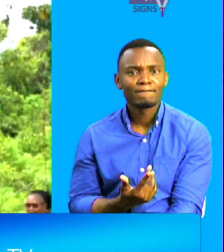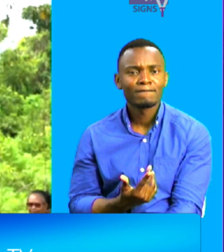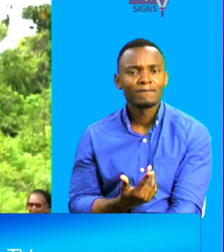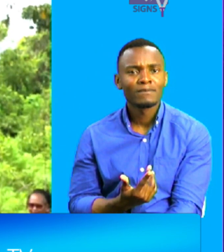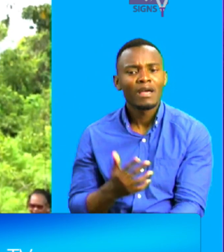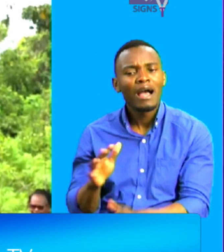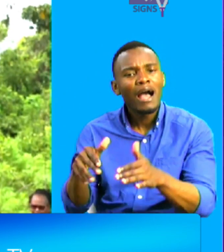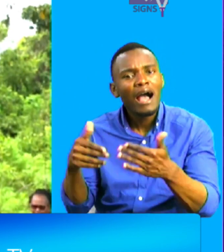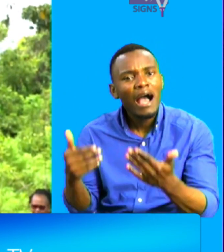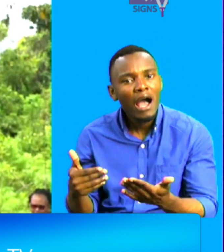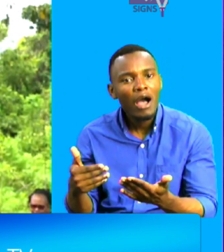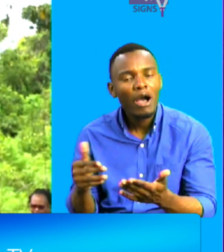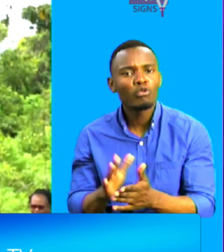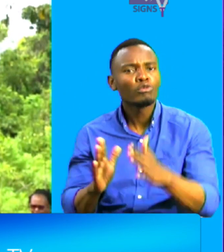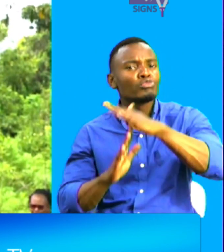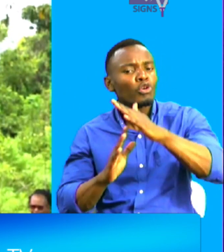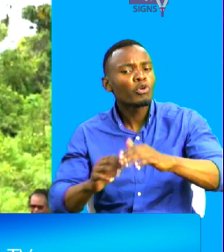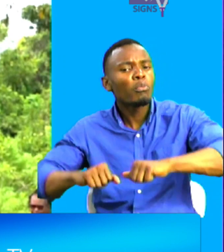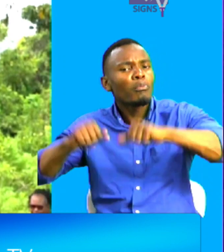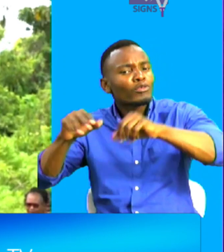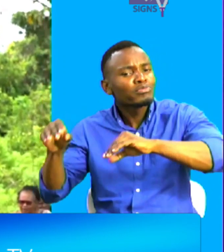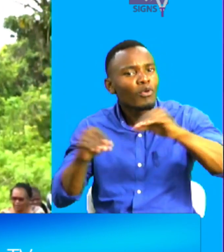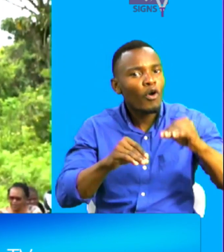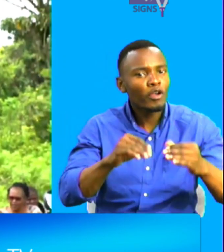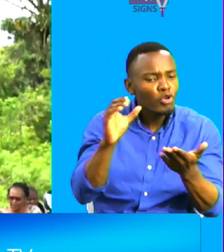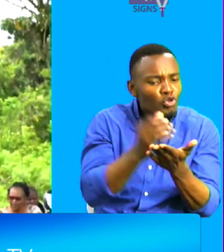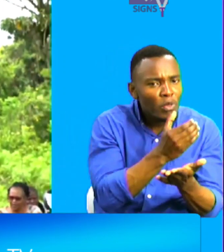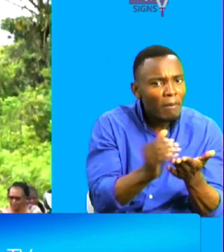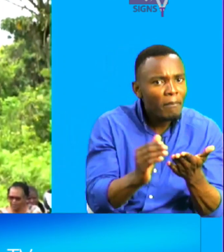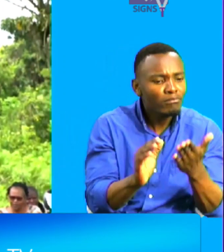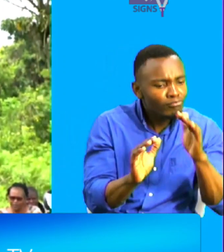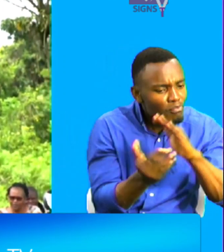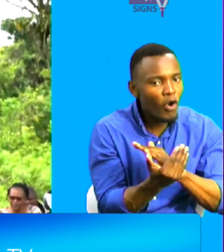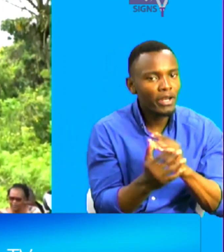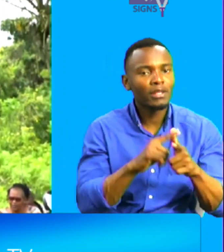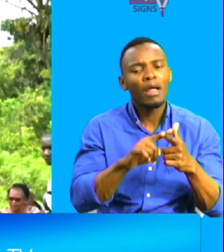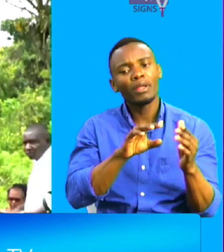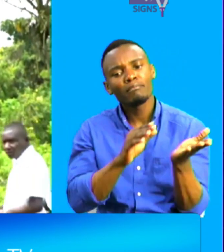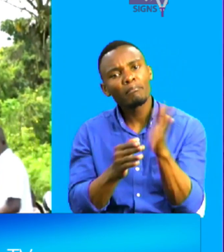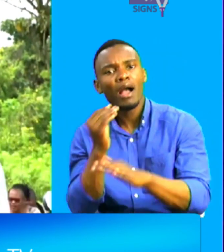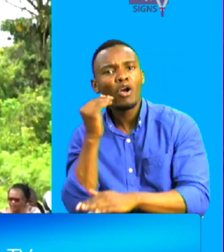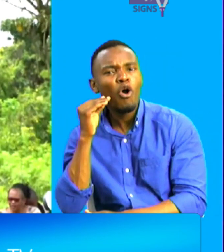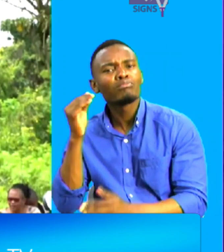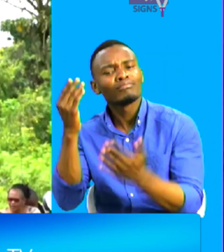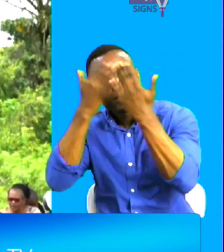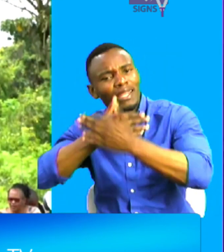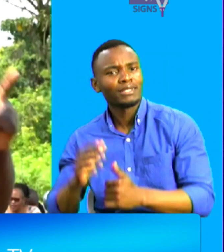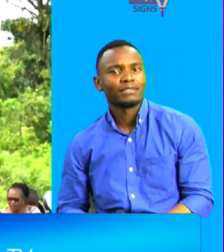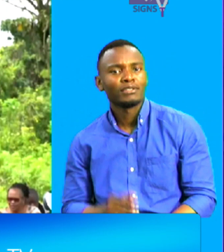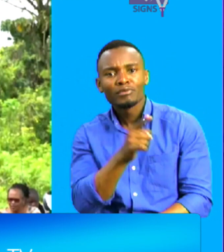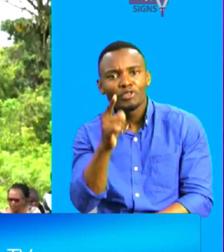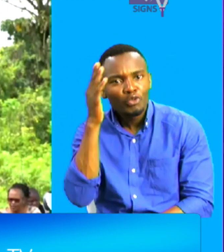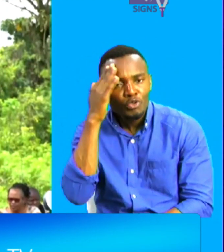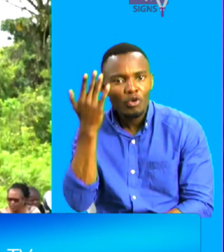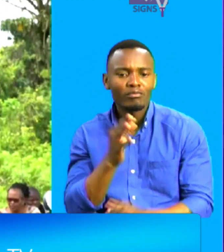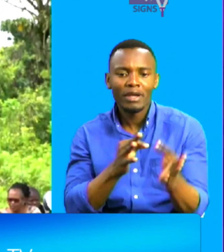Inakuaje mkubwa wa polisi anaenda kwa bar asubuhi na mapema na anatoka huko usiku? Hiyo kitu hamjui ama mnajua? Mtatueleza kama